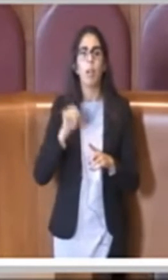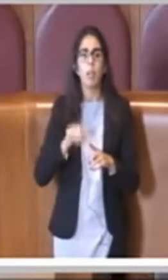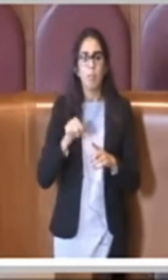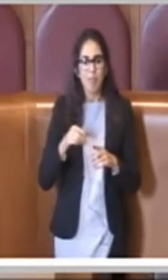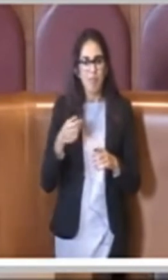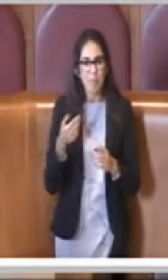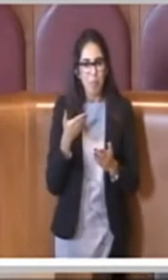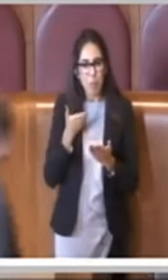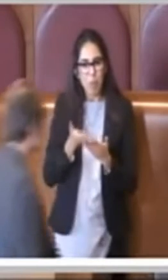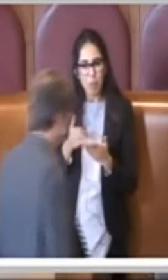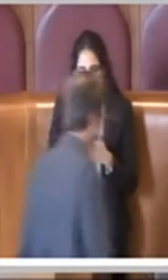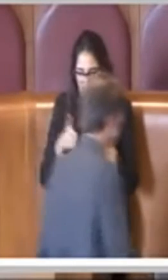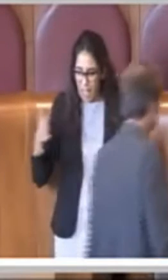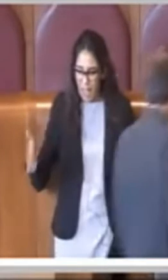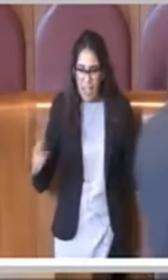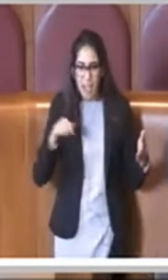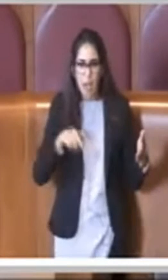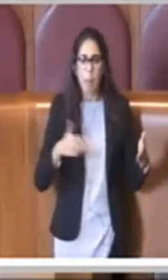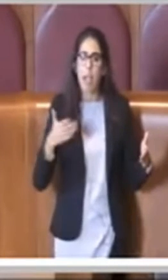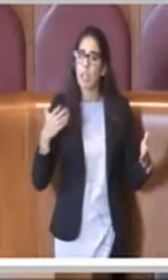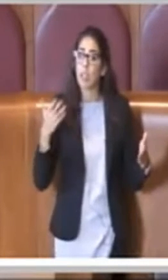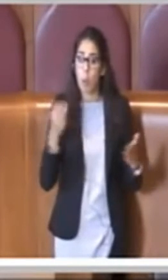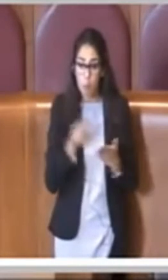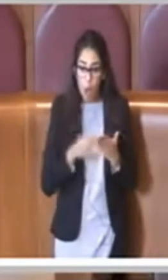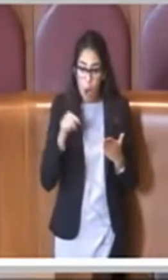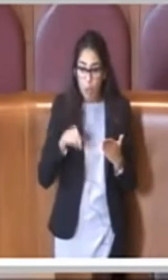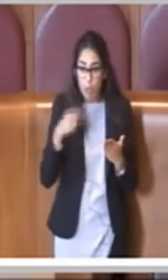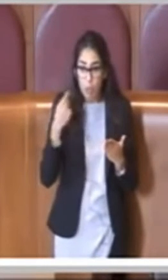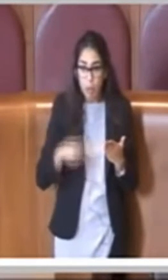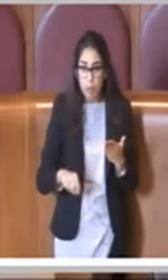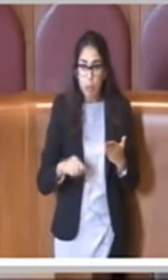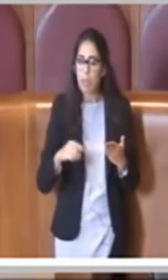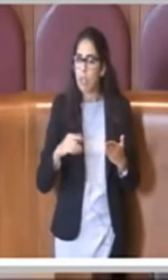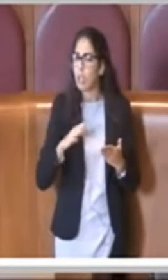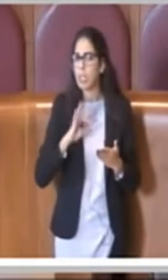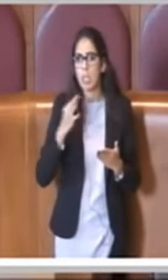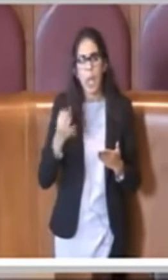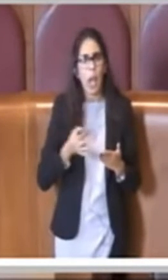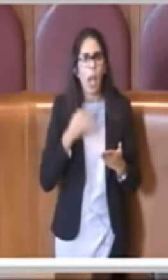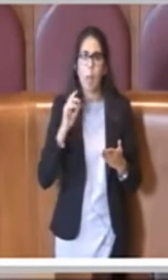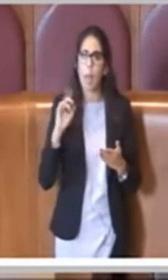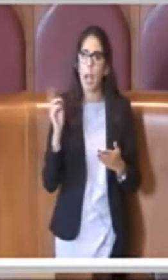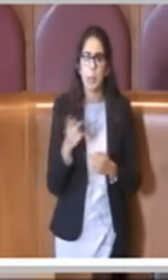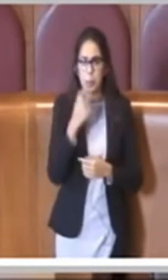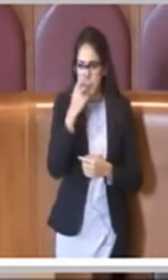massacrato come progetto da diverse varianti in corso d'opera e